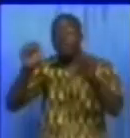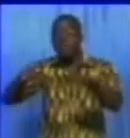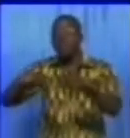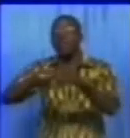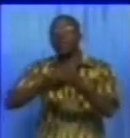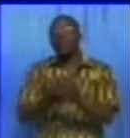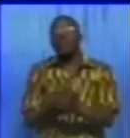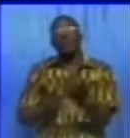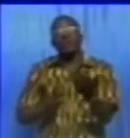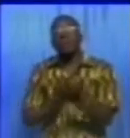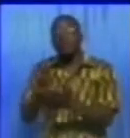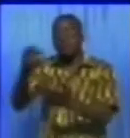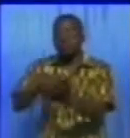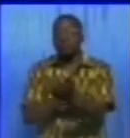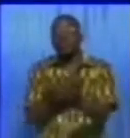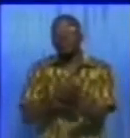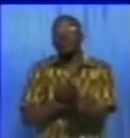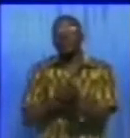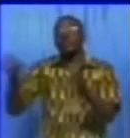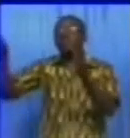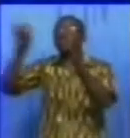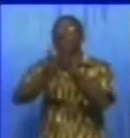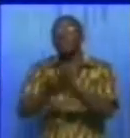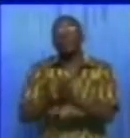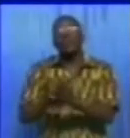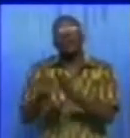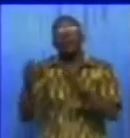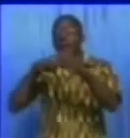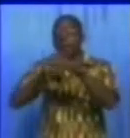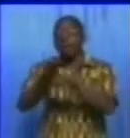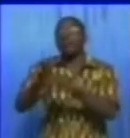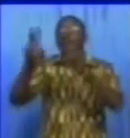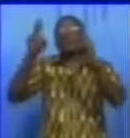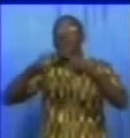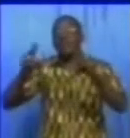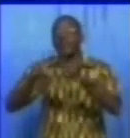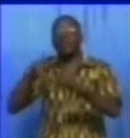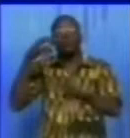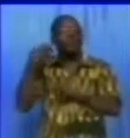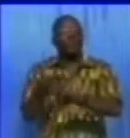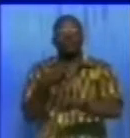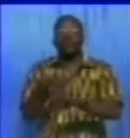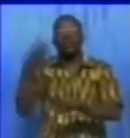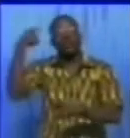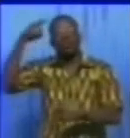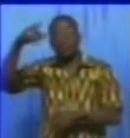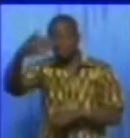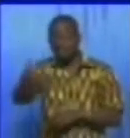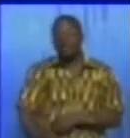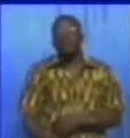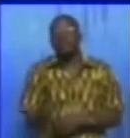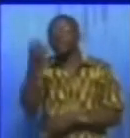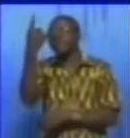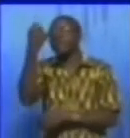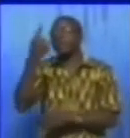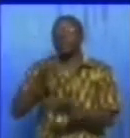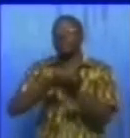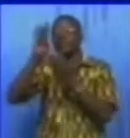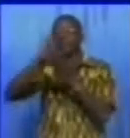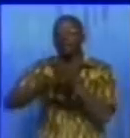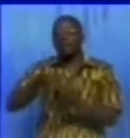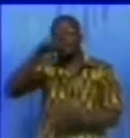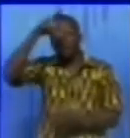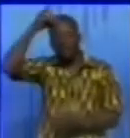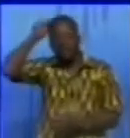ce nouveau monument. Dressé à l'entrée de la ville, il serait difficile pour les invités de ce 11 décembre à Dori